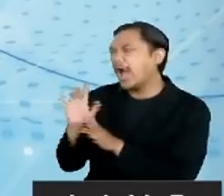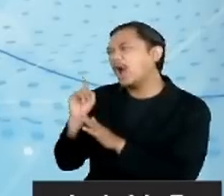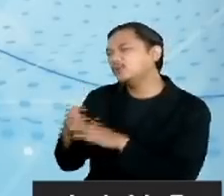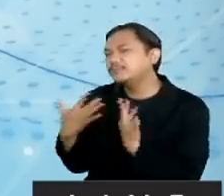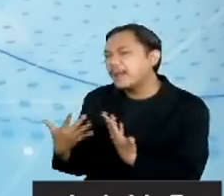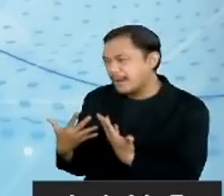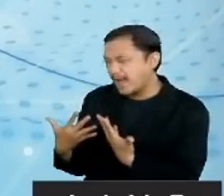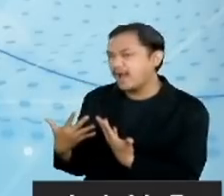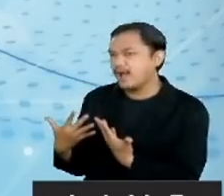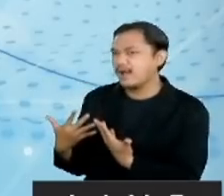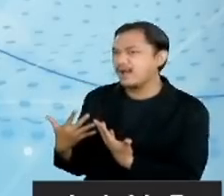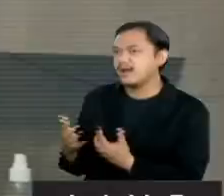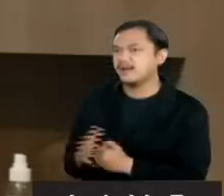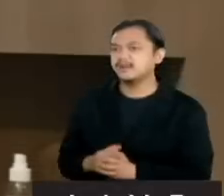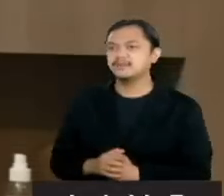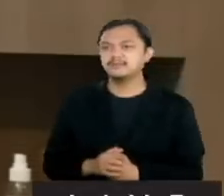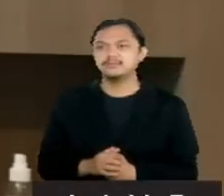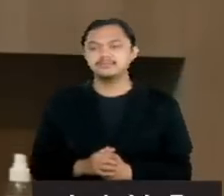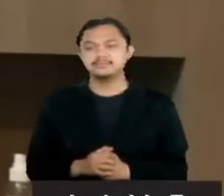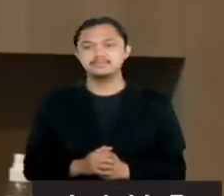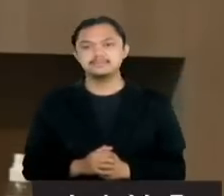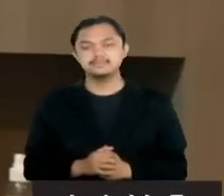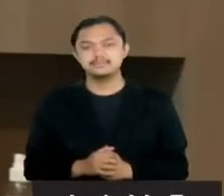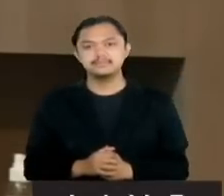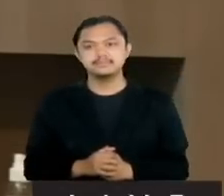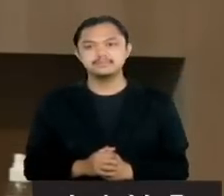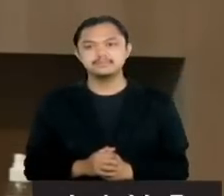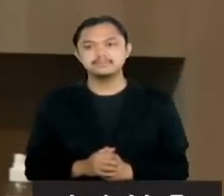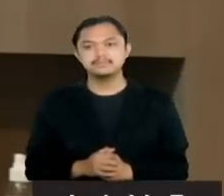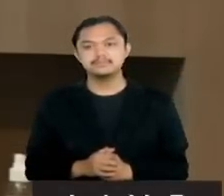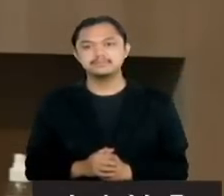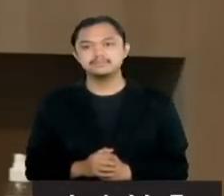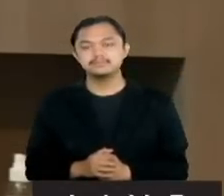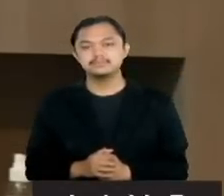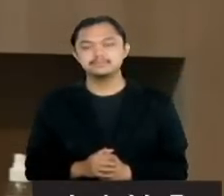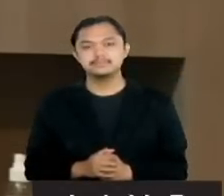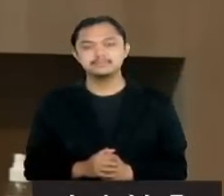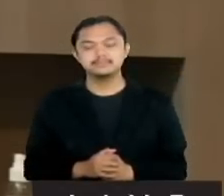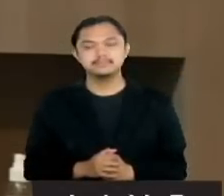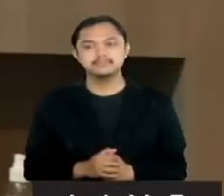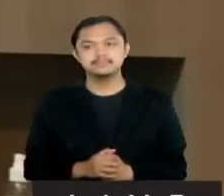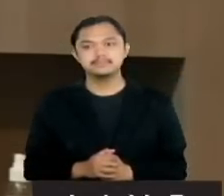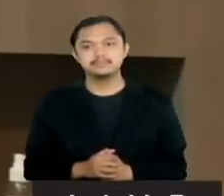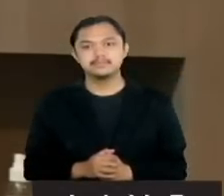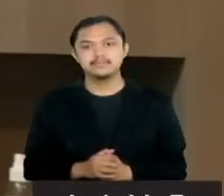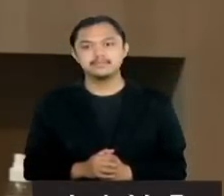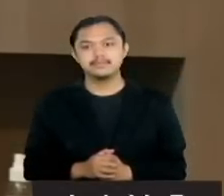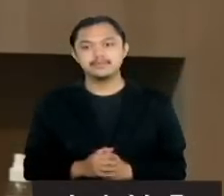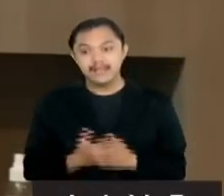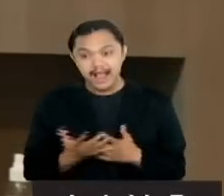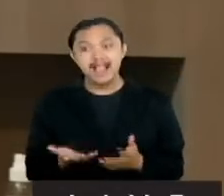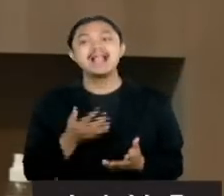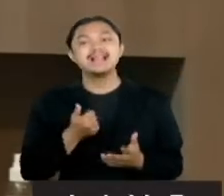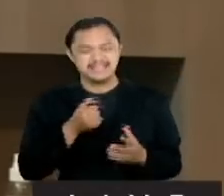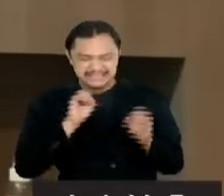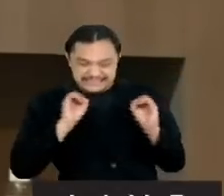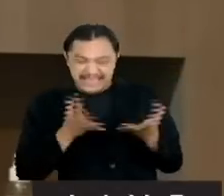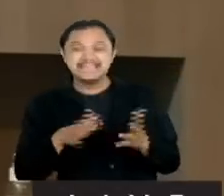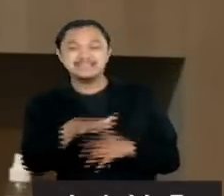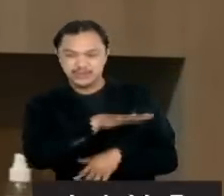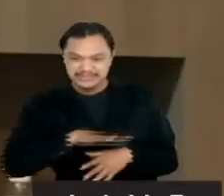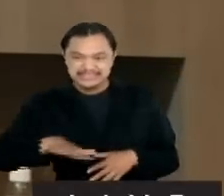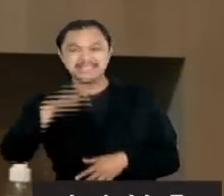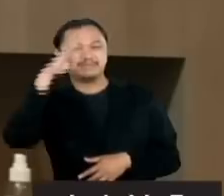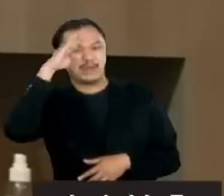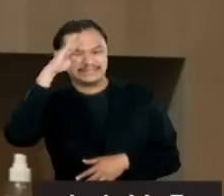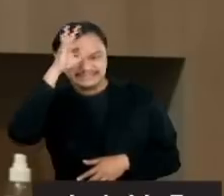Ya, jadi memang kalau kita lihat dari beberapa kejadian ini, seperti kejadian yang ada di Cimahi ini kan merupakan area-area